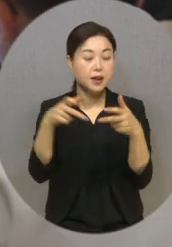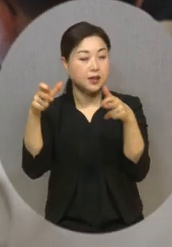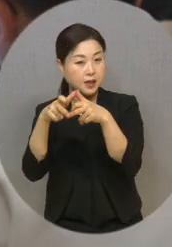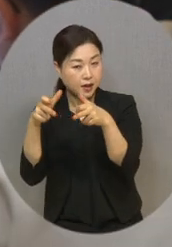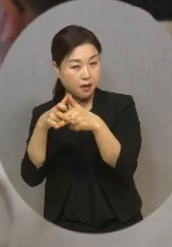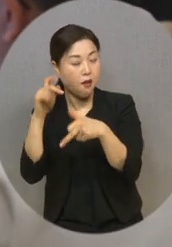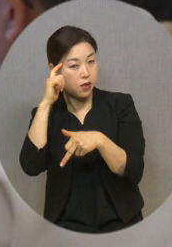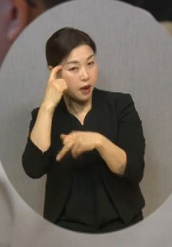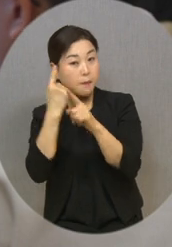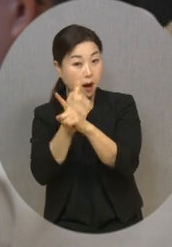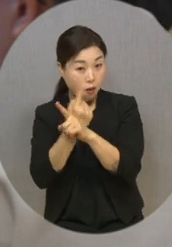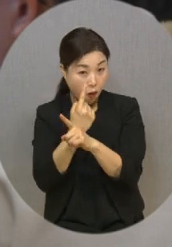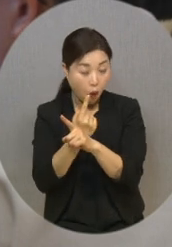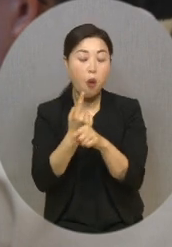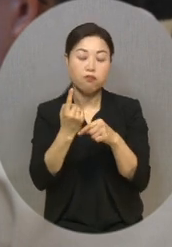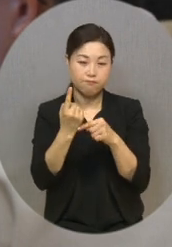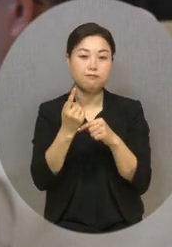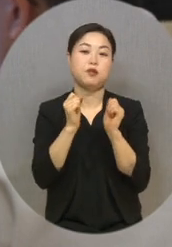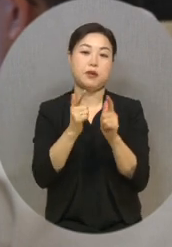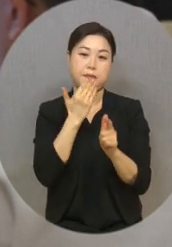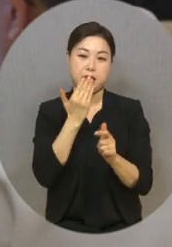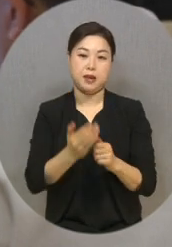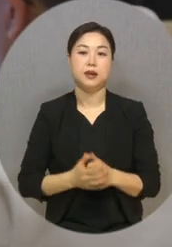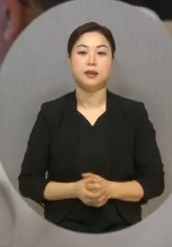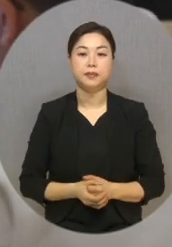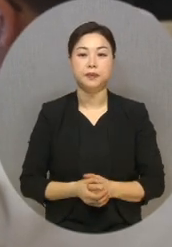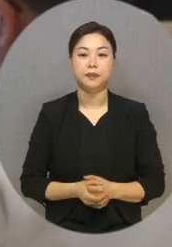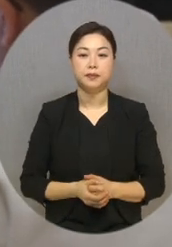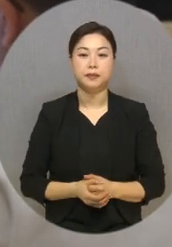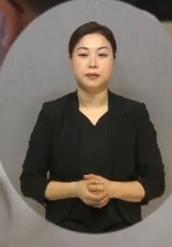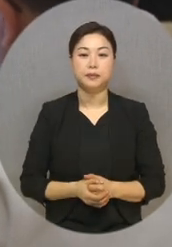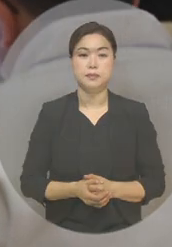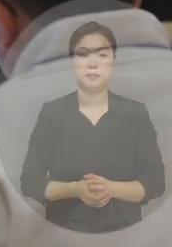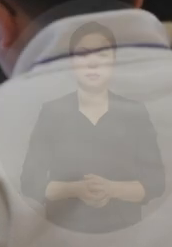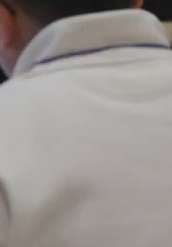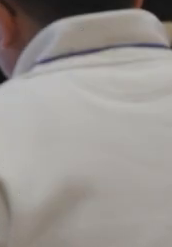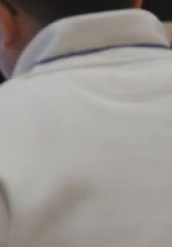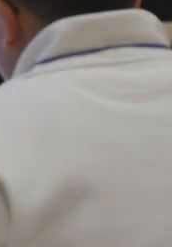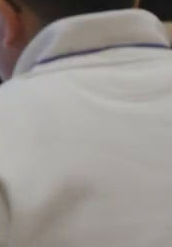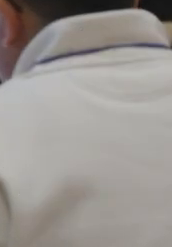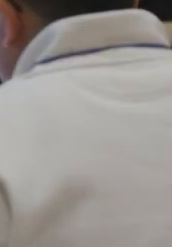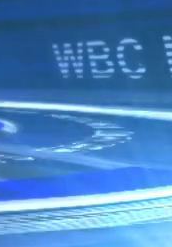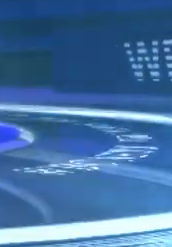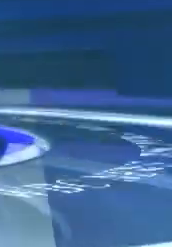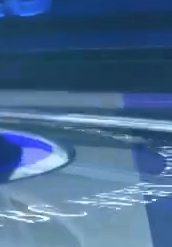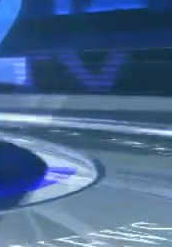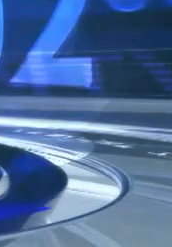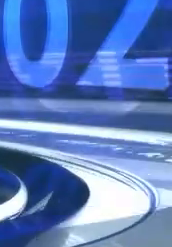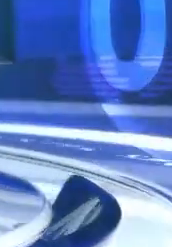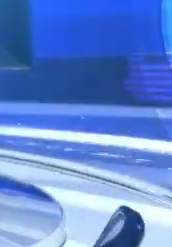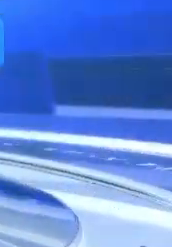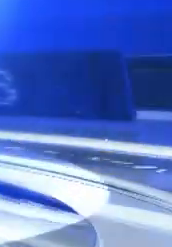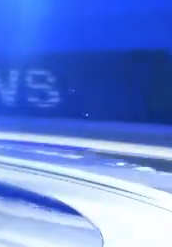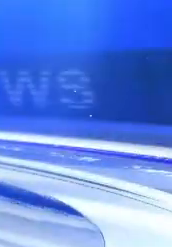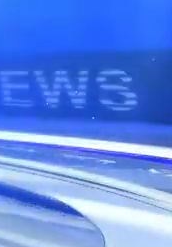변화를 모색할 것으로 기대됩니다. 복지TV 뉴스 정유정입니다.